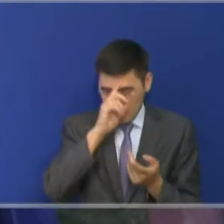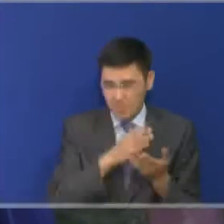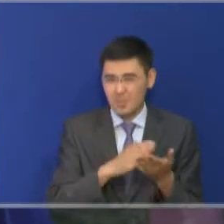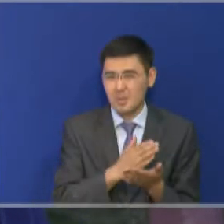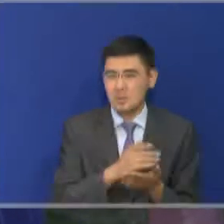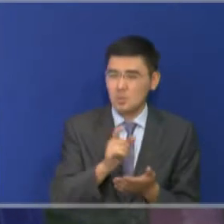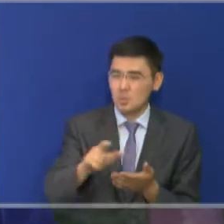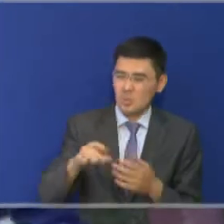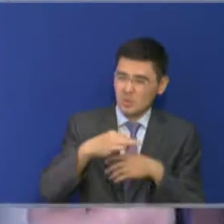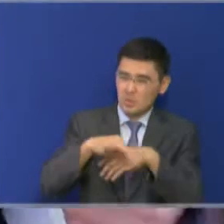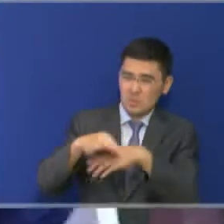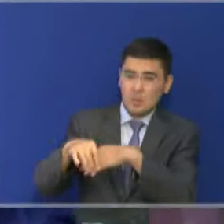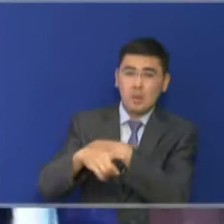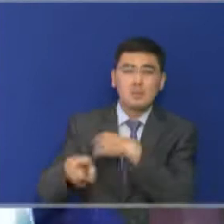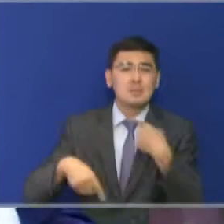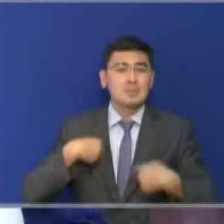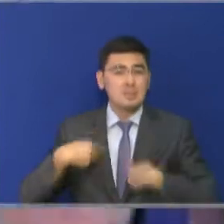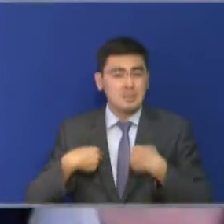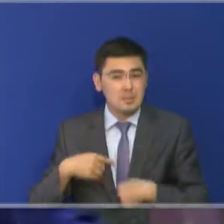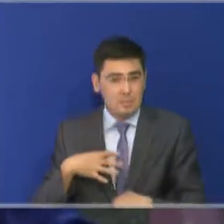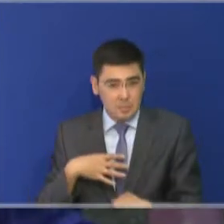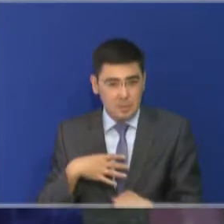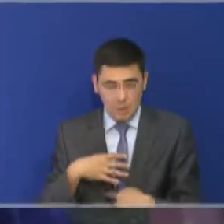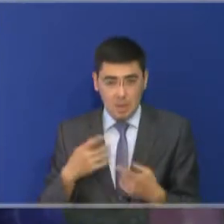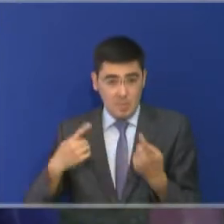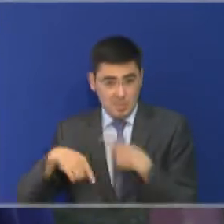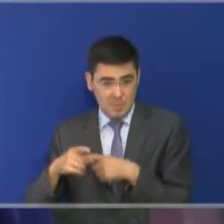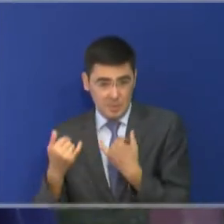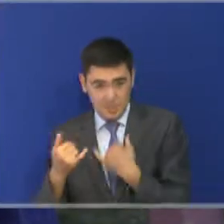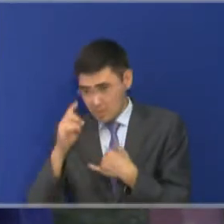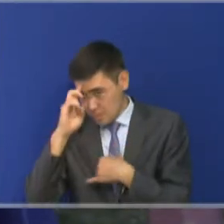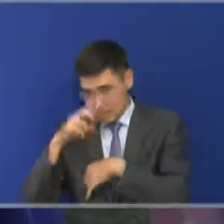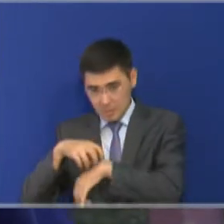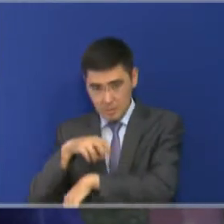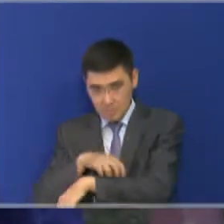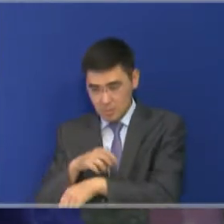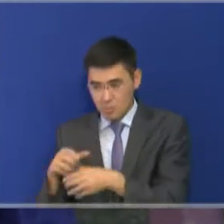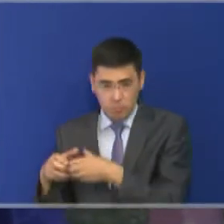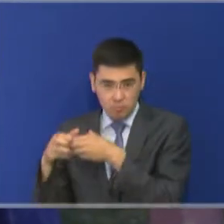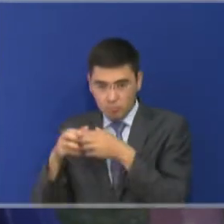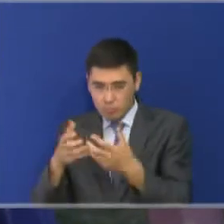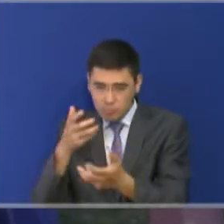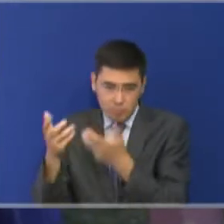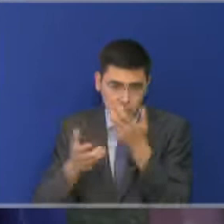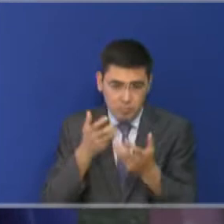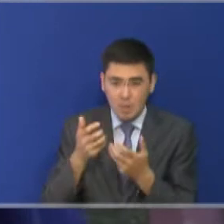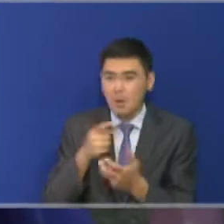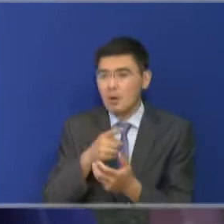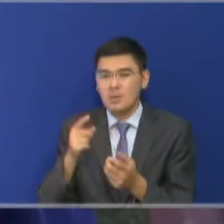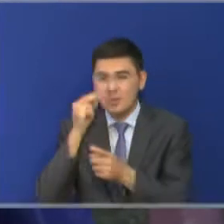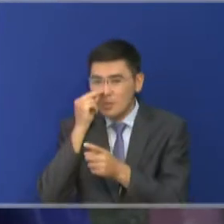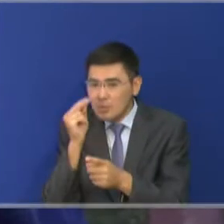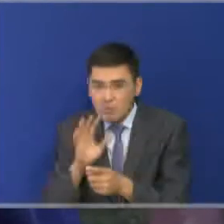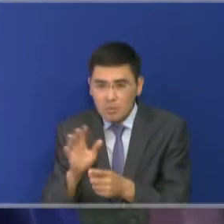азаматтарын барлығын мемлекет комиссия арқылы ақтау. Яғни бұл тек қана Қазақстанда жүрбет. Осындай